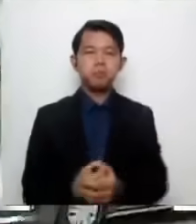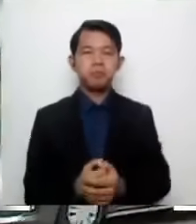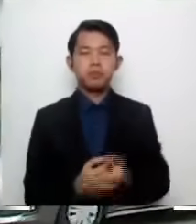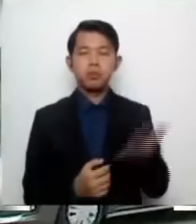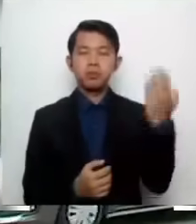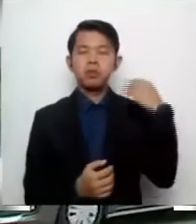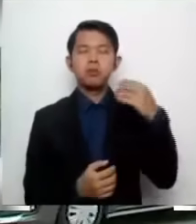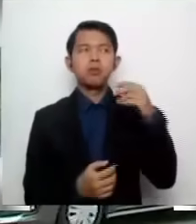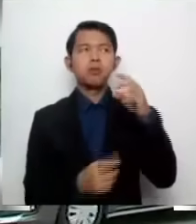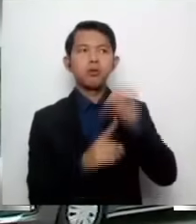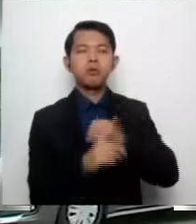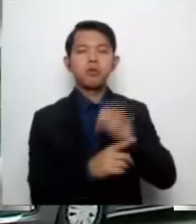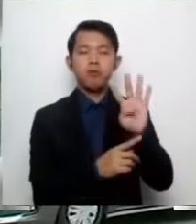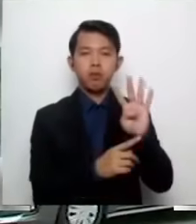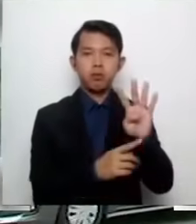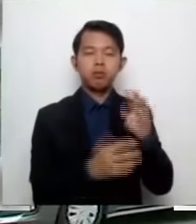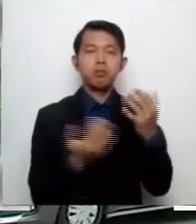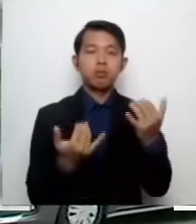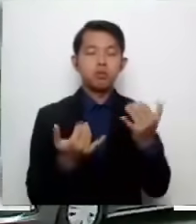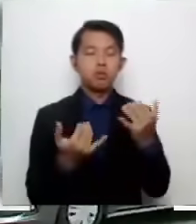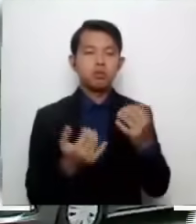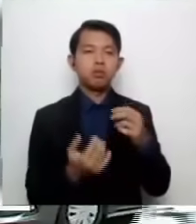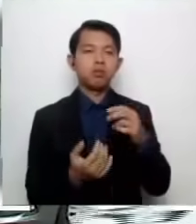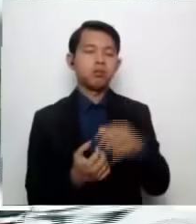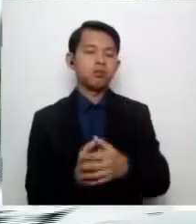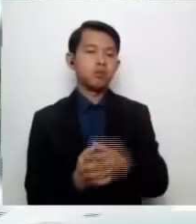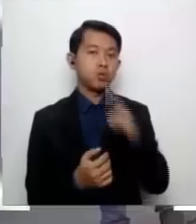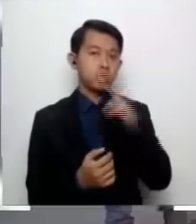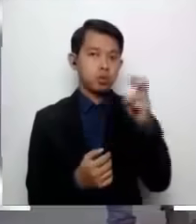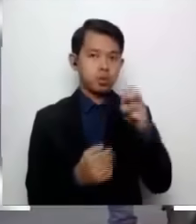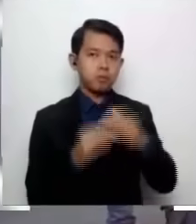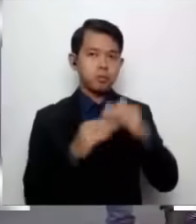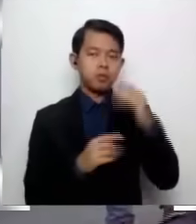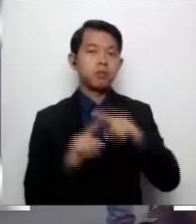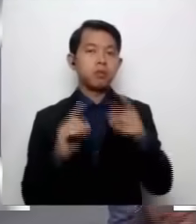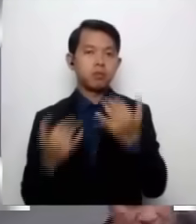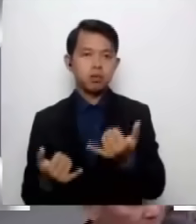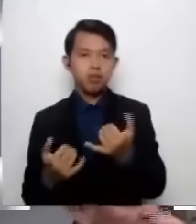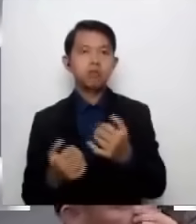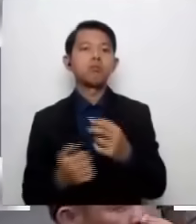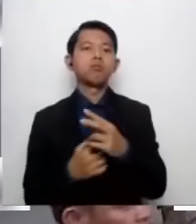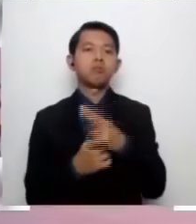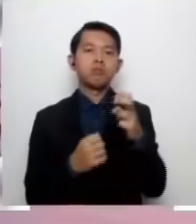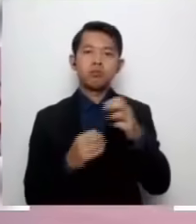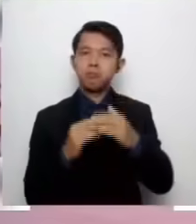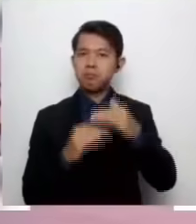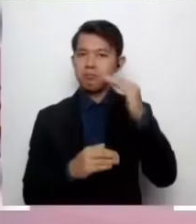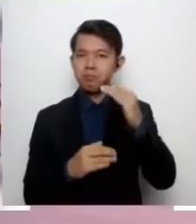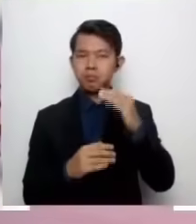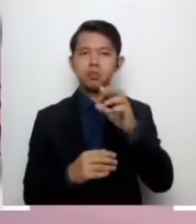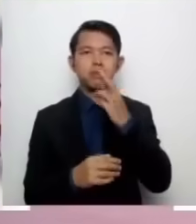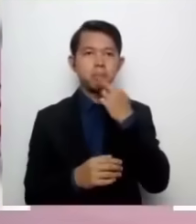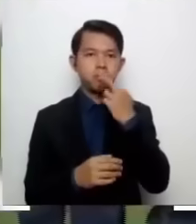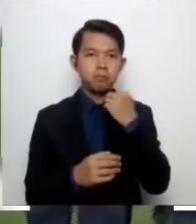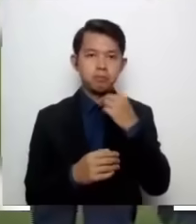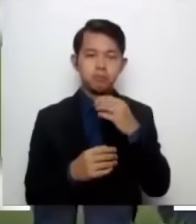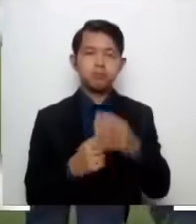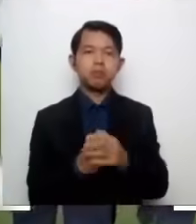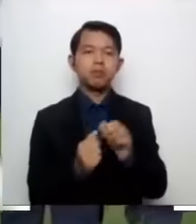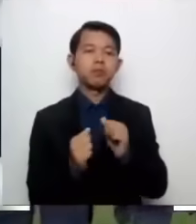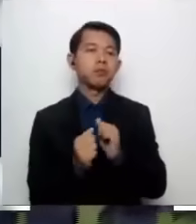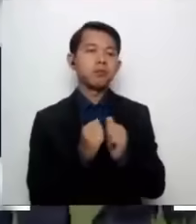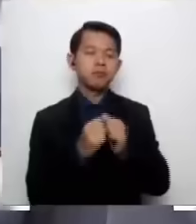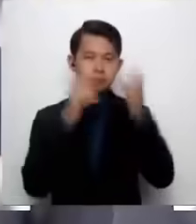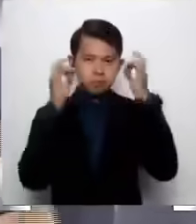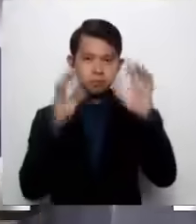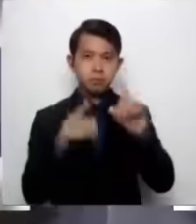umakyat sa 361 ang mga nasa red category Sa ngayon wala naman daw namo-monitor na matinding banta sa eleksyon ng